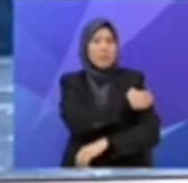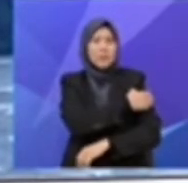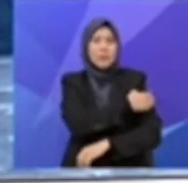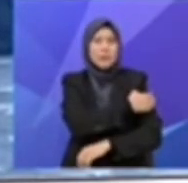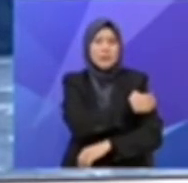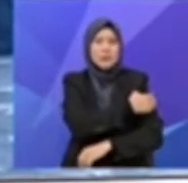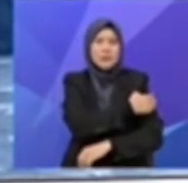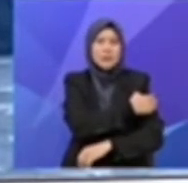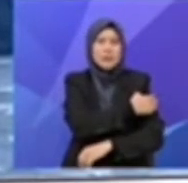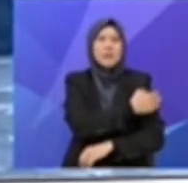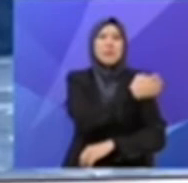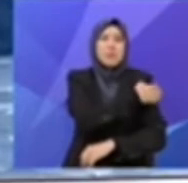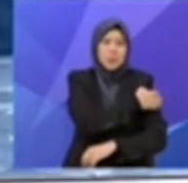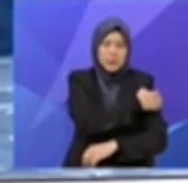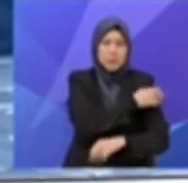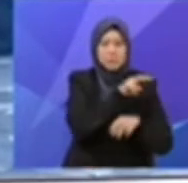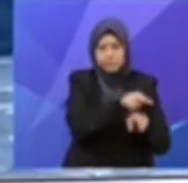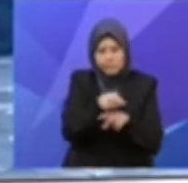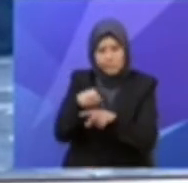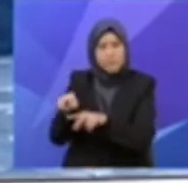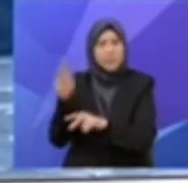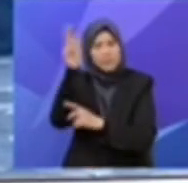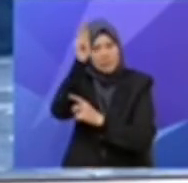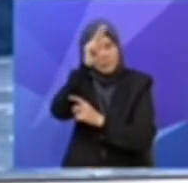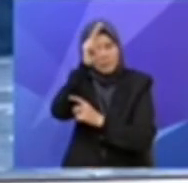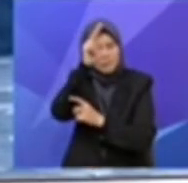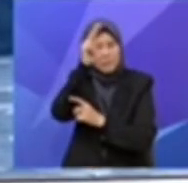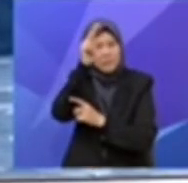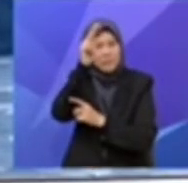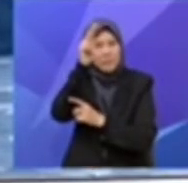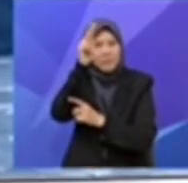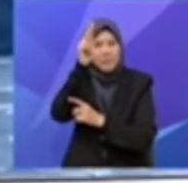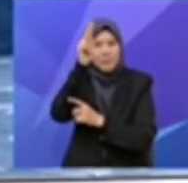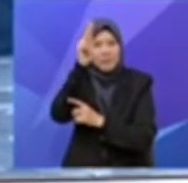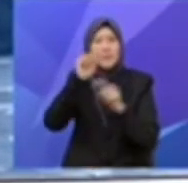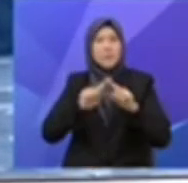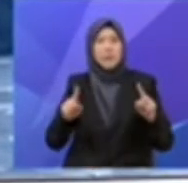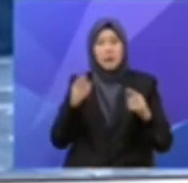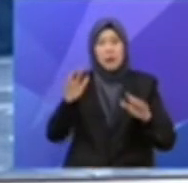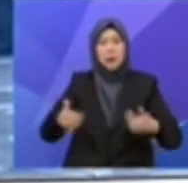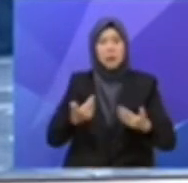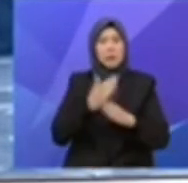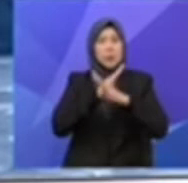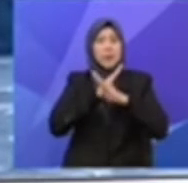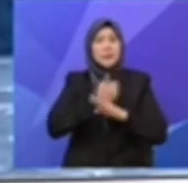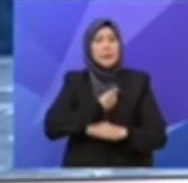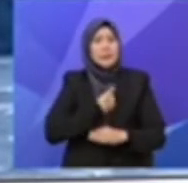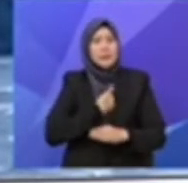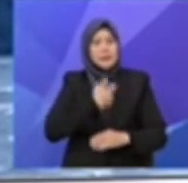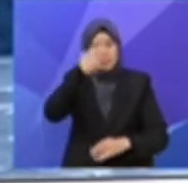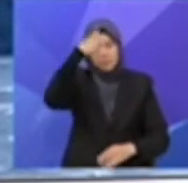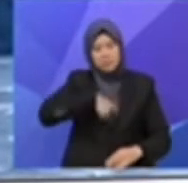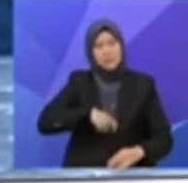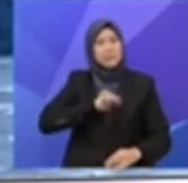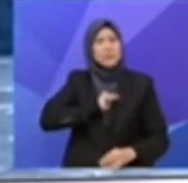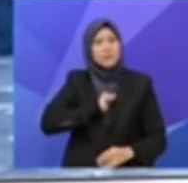semua khas enggak puasan oleh pihak kerajaan tetapi diam tuh proses digital adalah